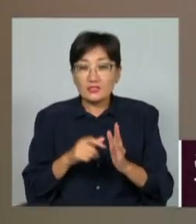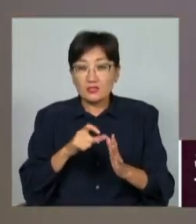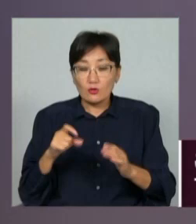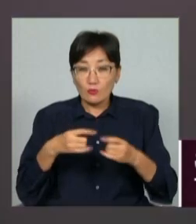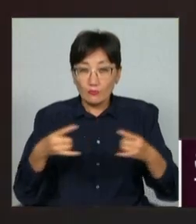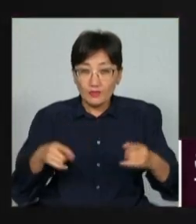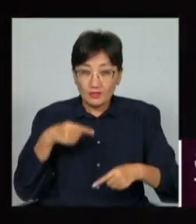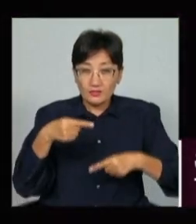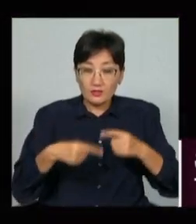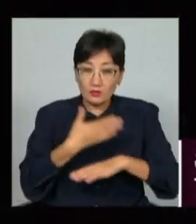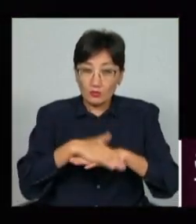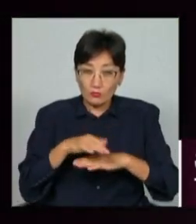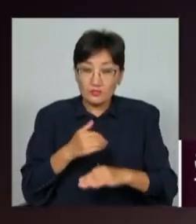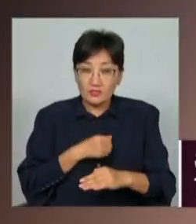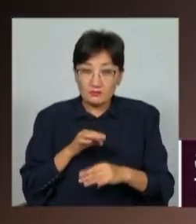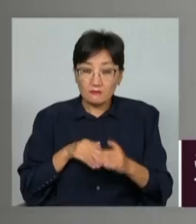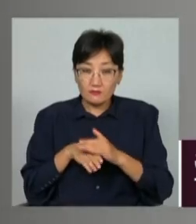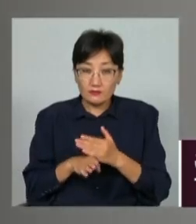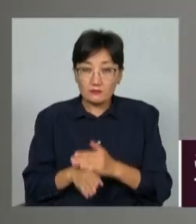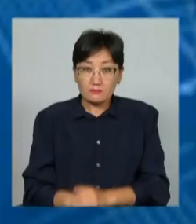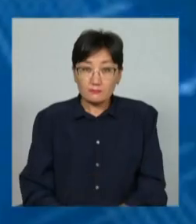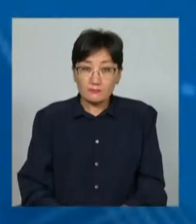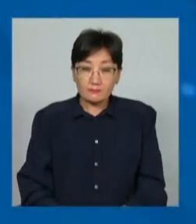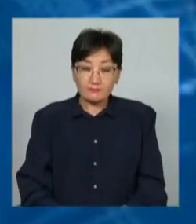балкон арқылы көшеге шықпақшы болыпты.